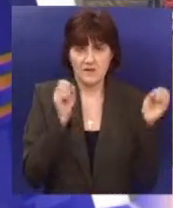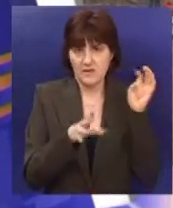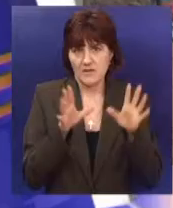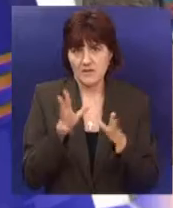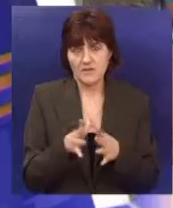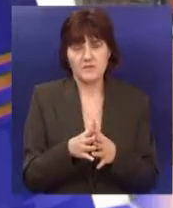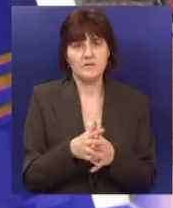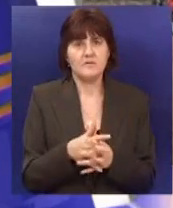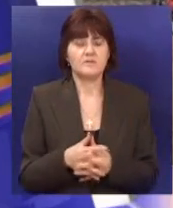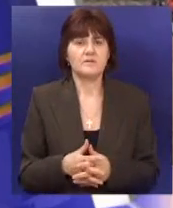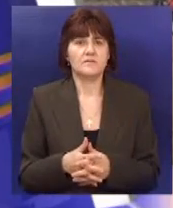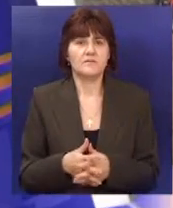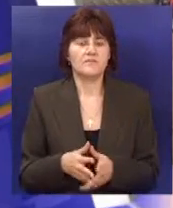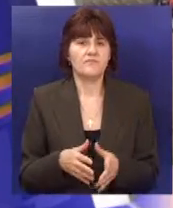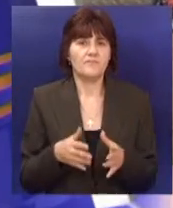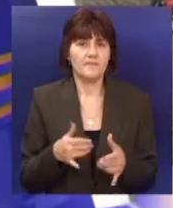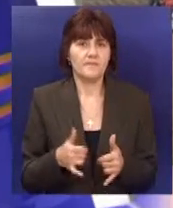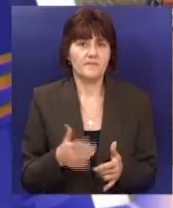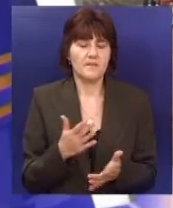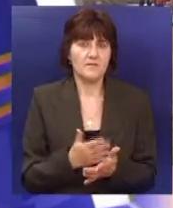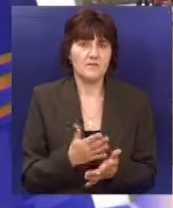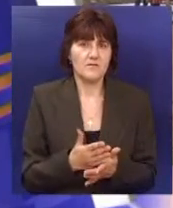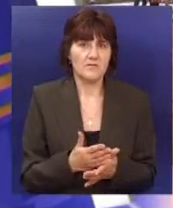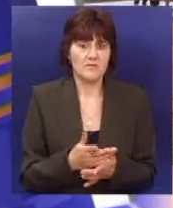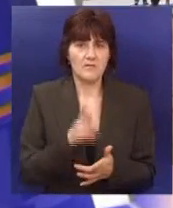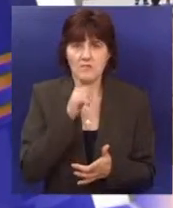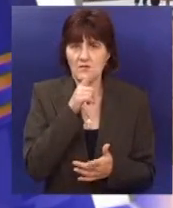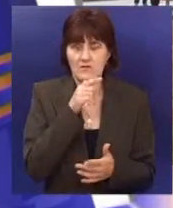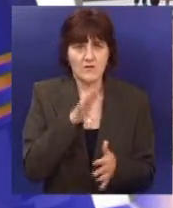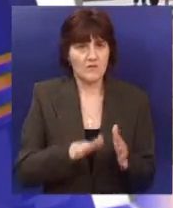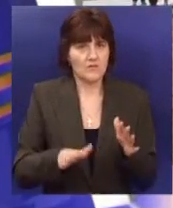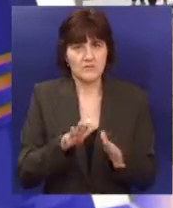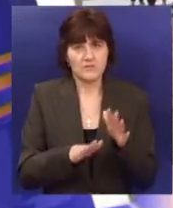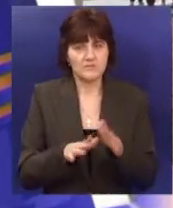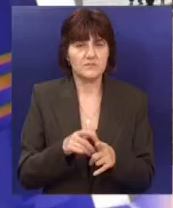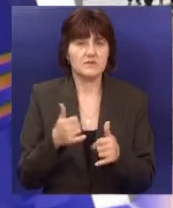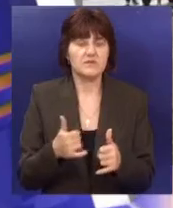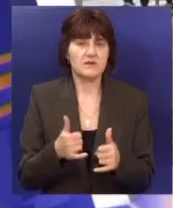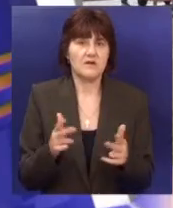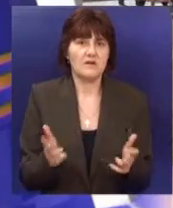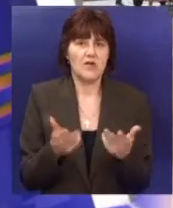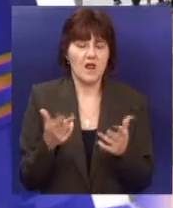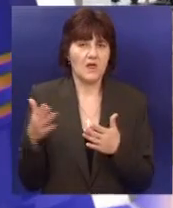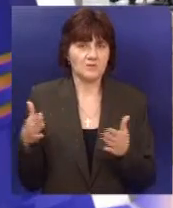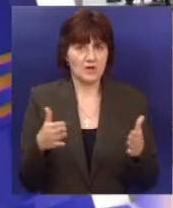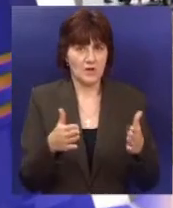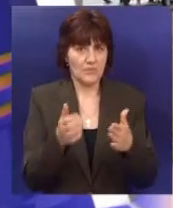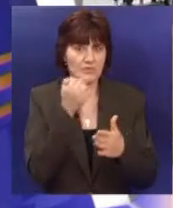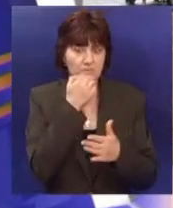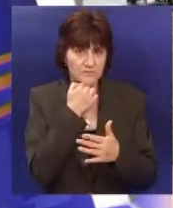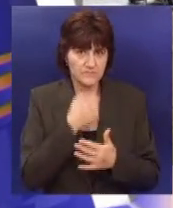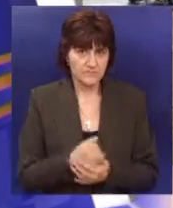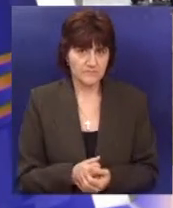bacalo svega i vamo u dolje je isto jako gadno bilo. A šta vam sada znači